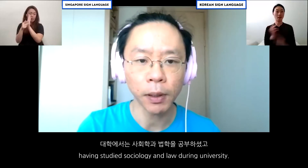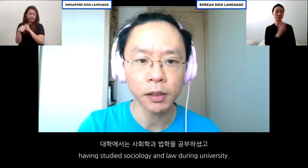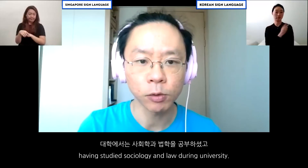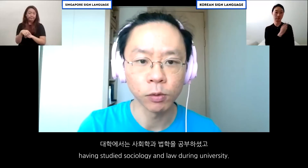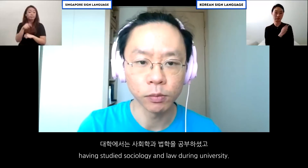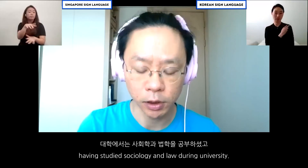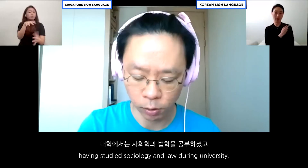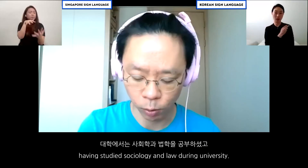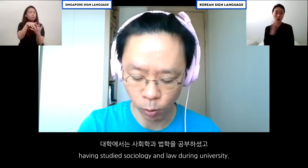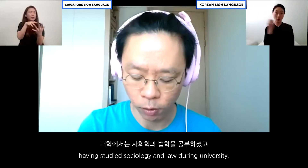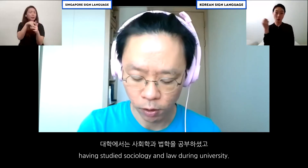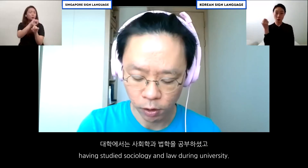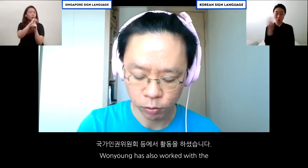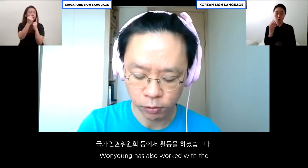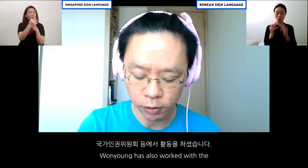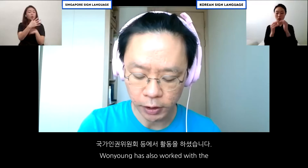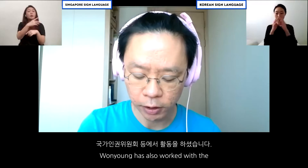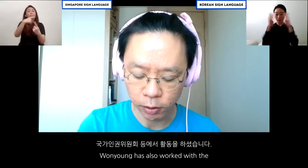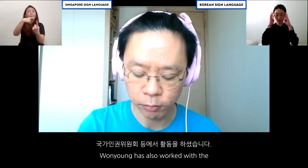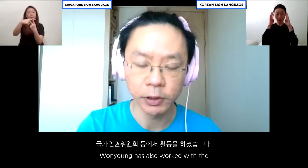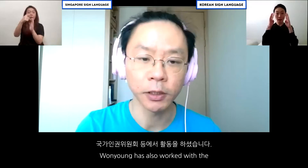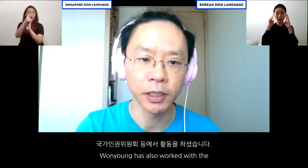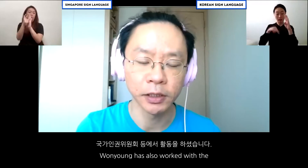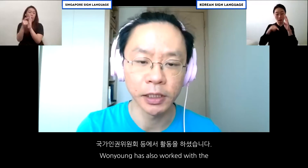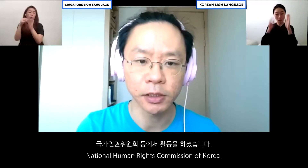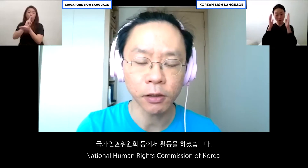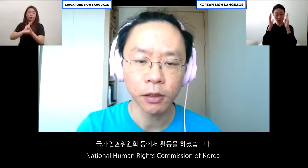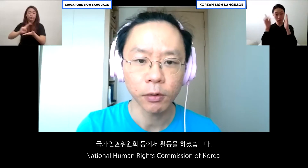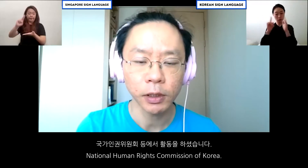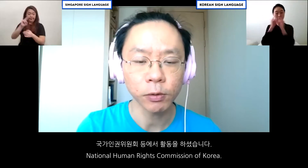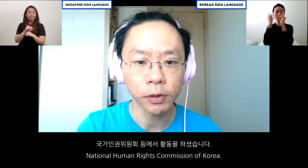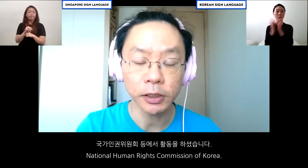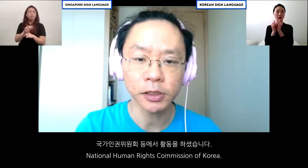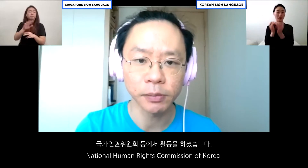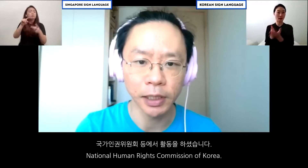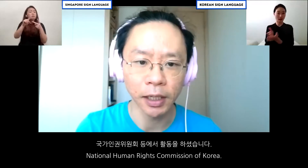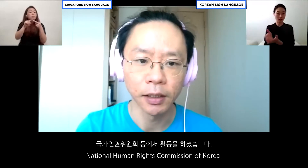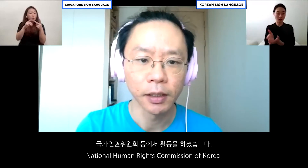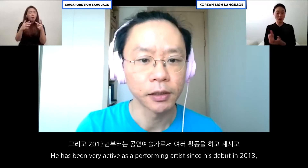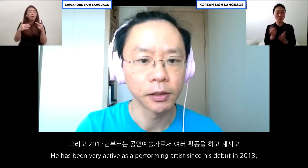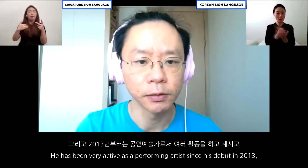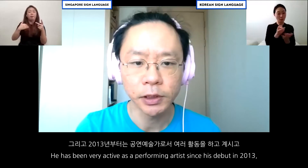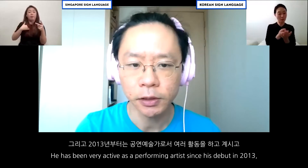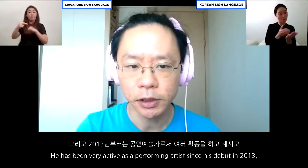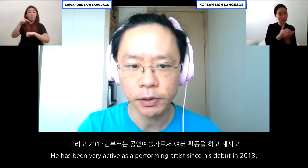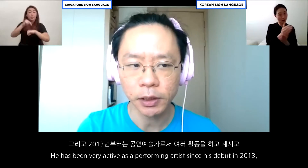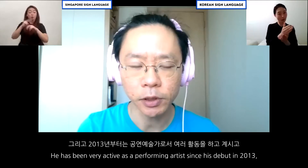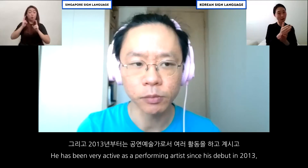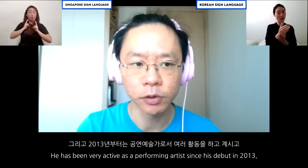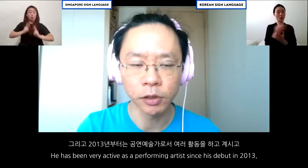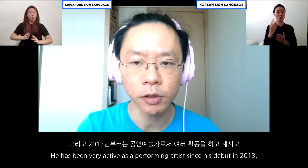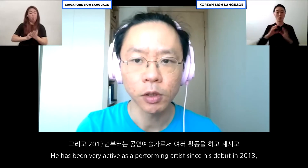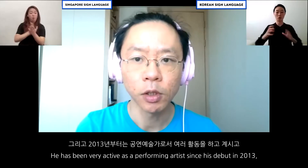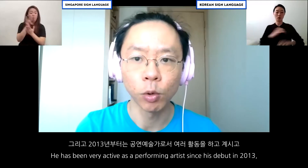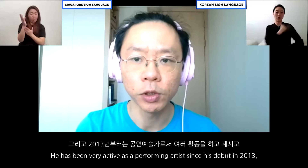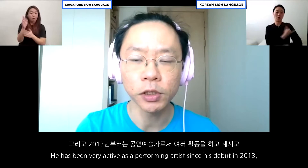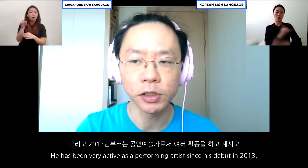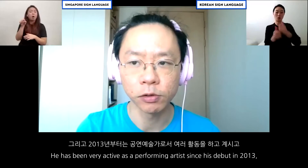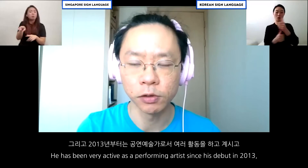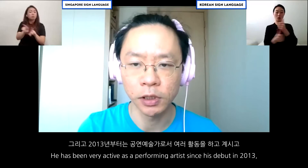사회학과 법학을 공부하셨고 국가인권위원회 등에서 활동을 하셨습니다. 그리고